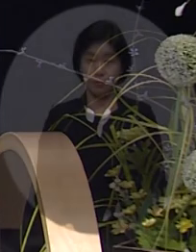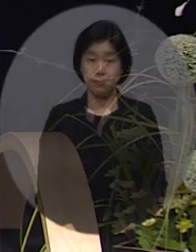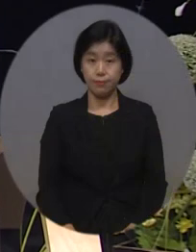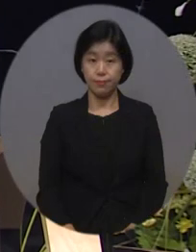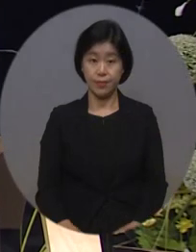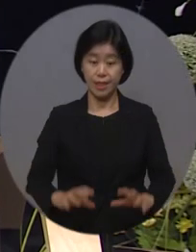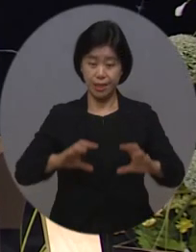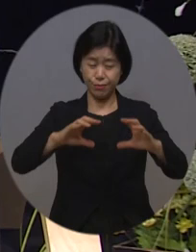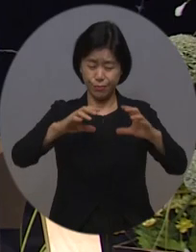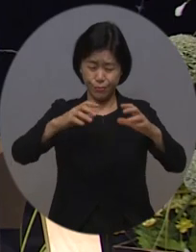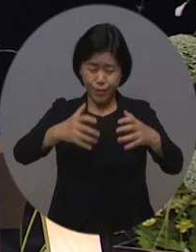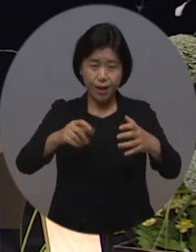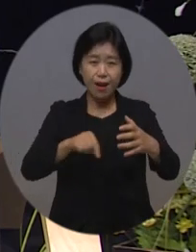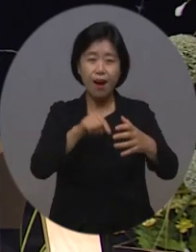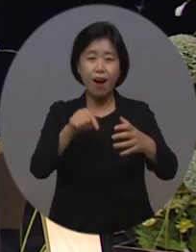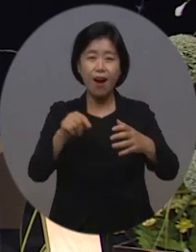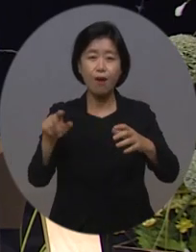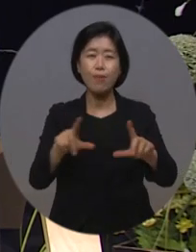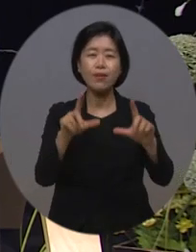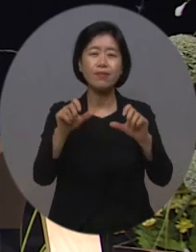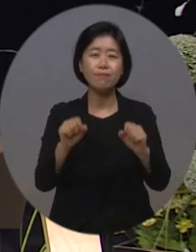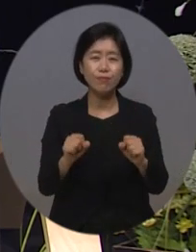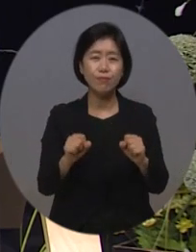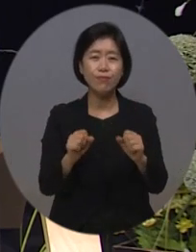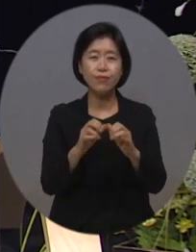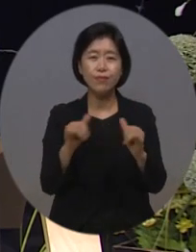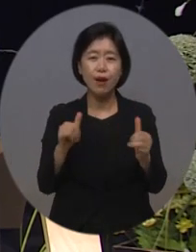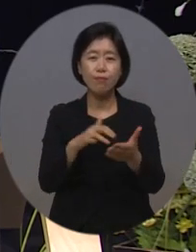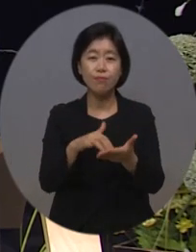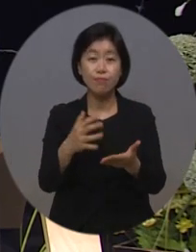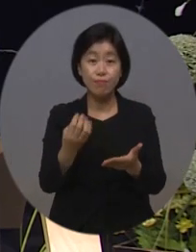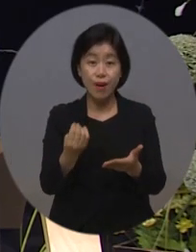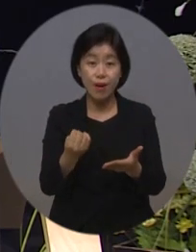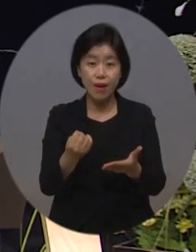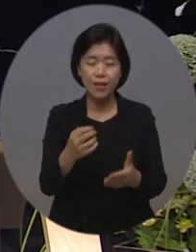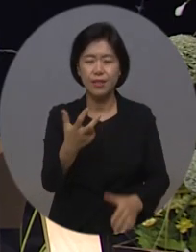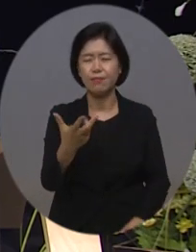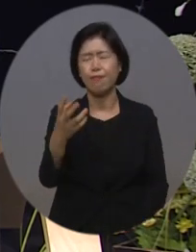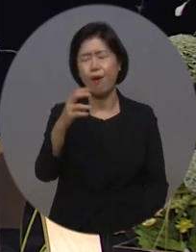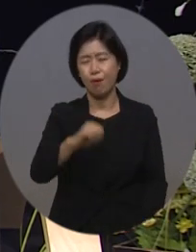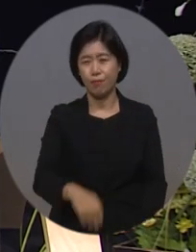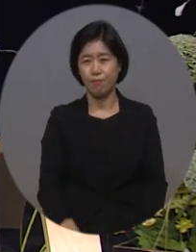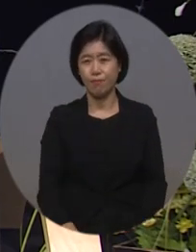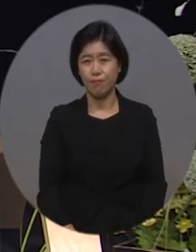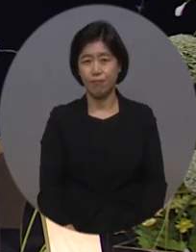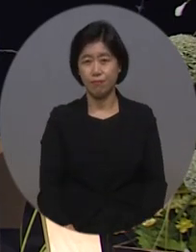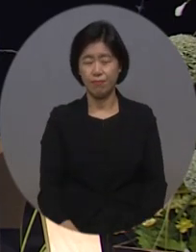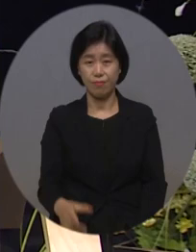지구에 70억 인류가 공존한다고 하던가요? 너무 넓은가요?